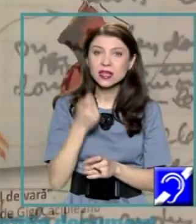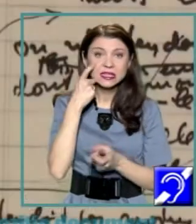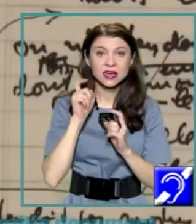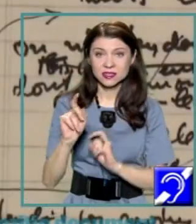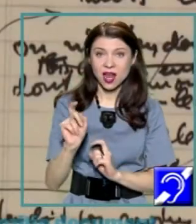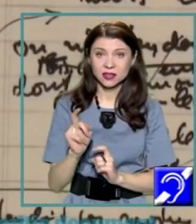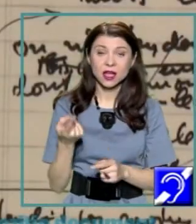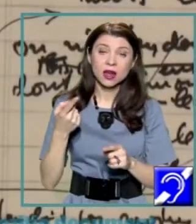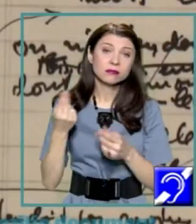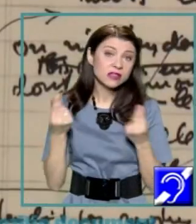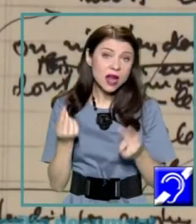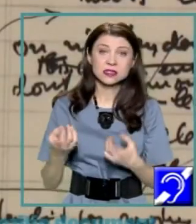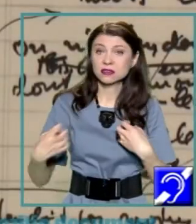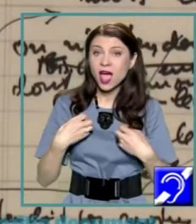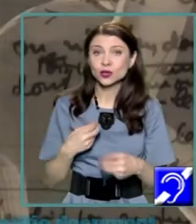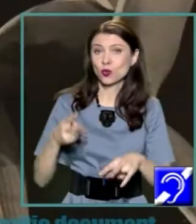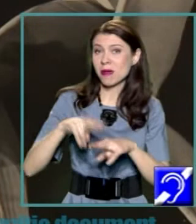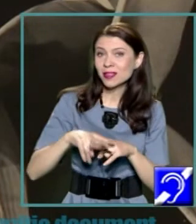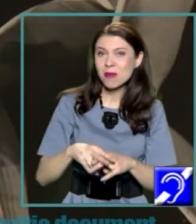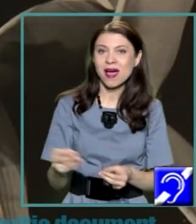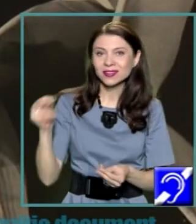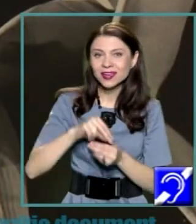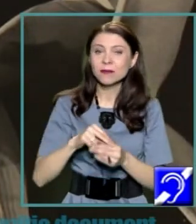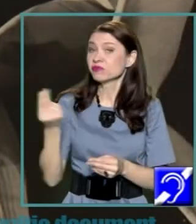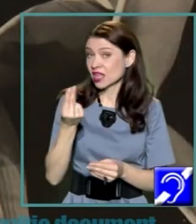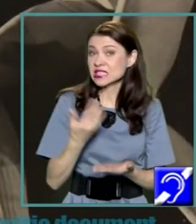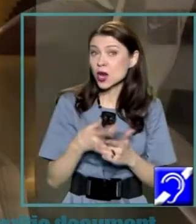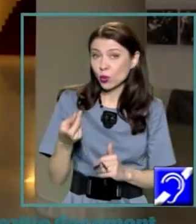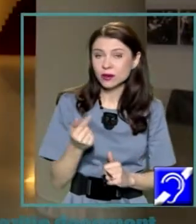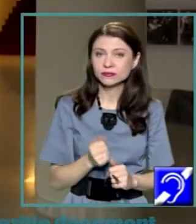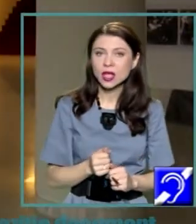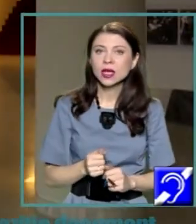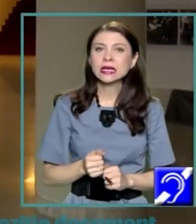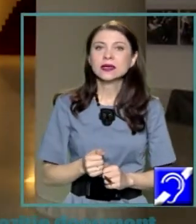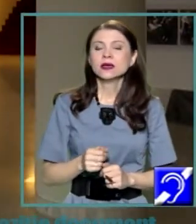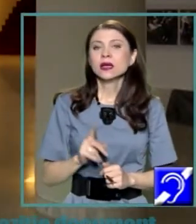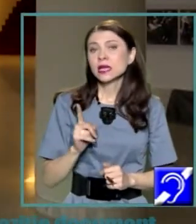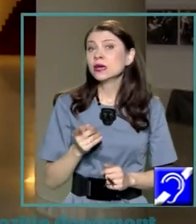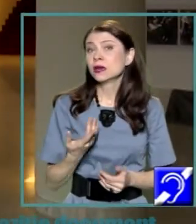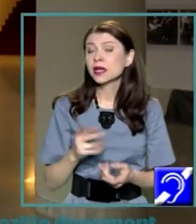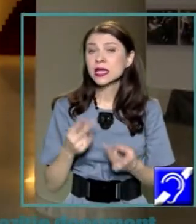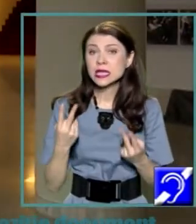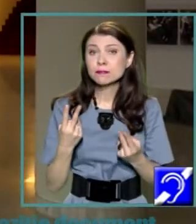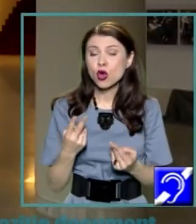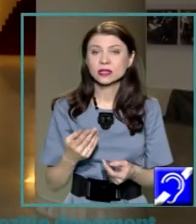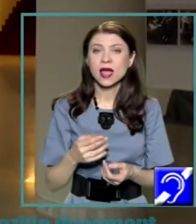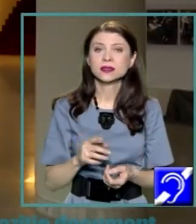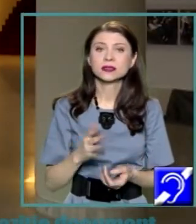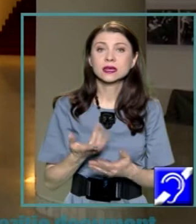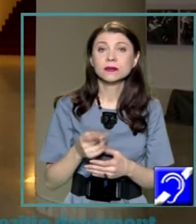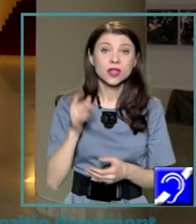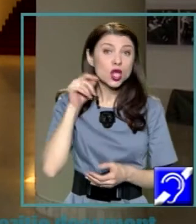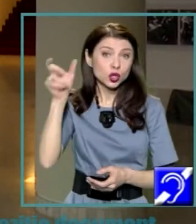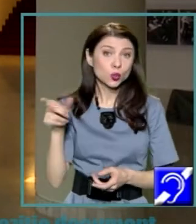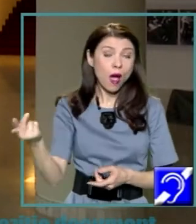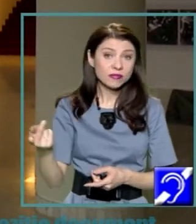lângă dans, pe lângă teatru, pe lângă matematică. Desenul e una dintre ele. Alt lucru foarte simbolic mi se pare faptul că Irina Tapalagă a